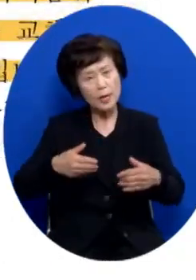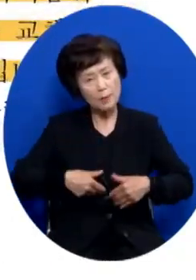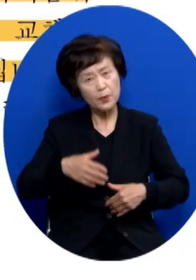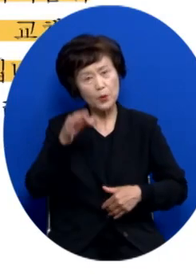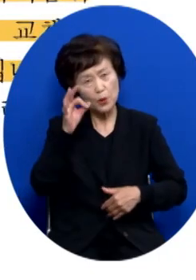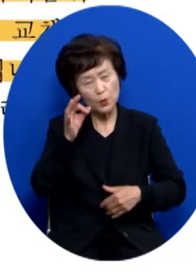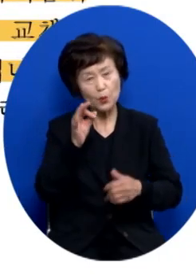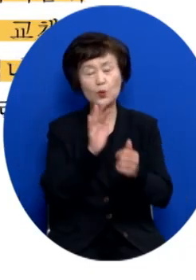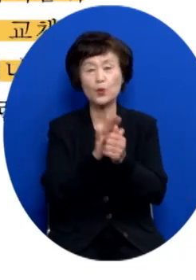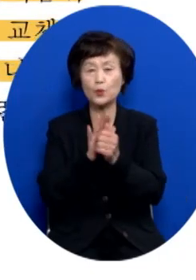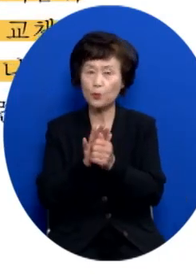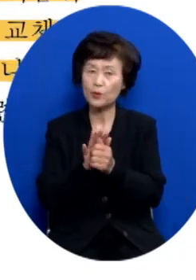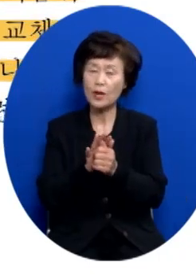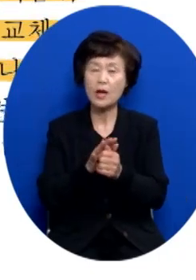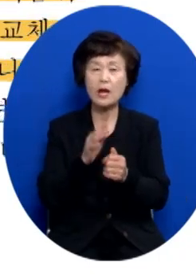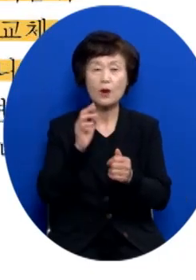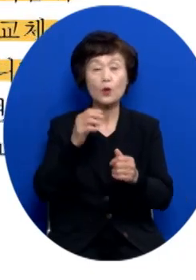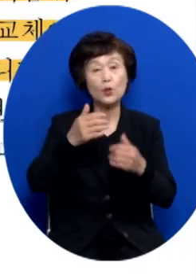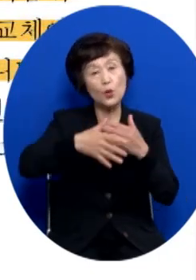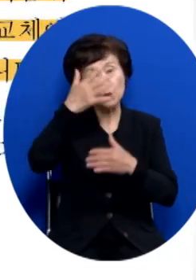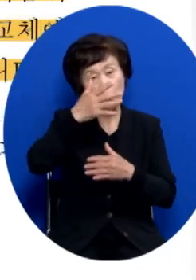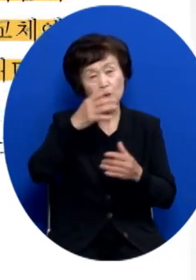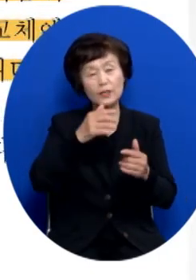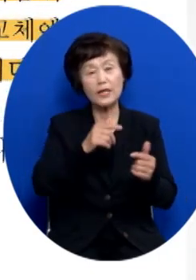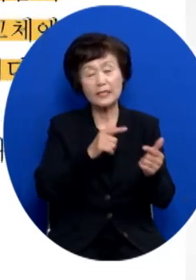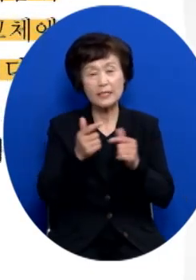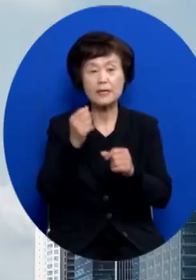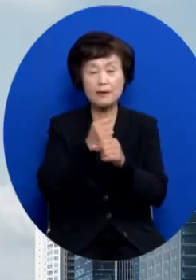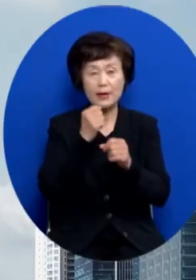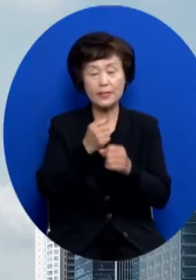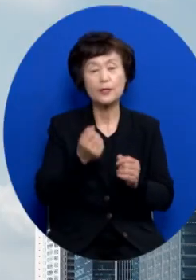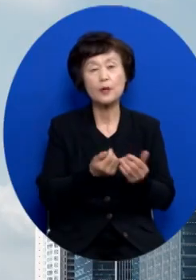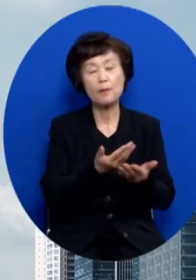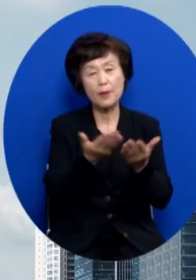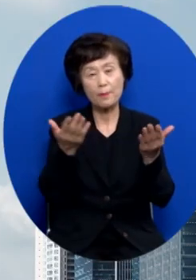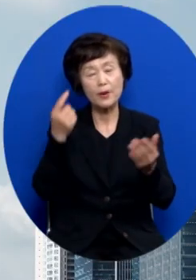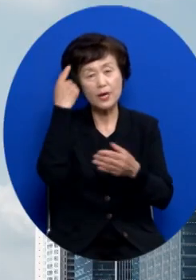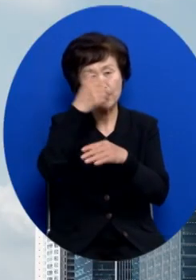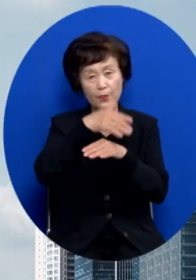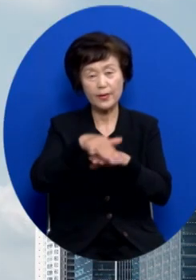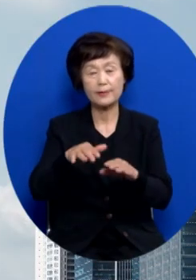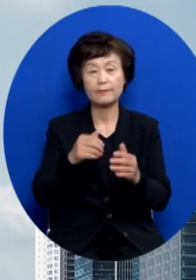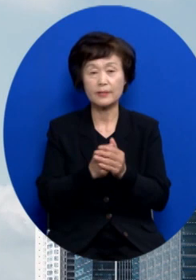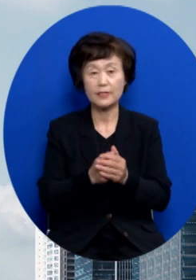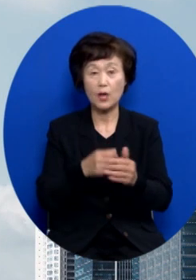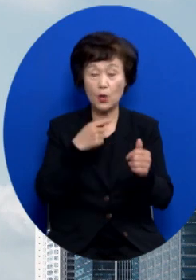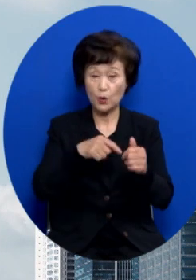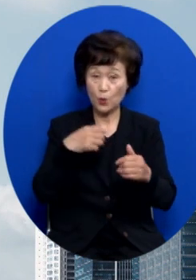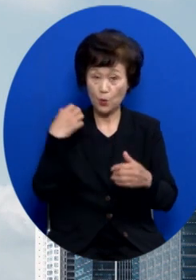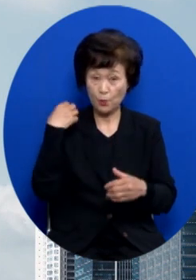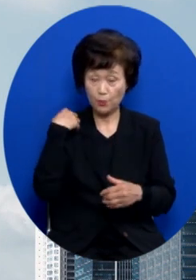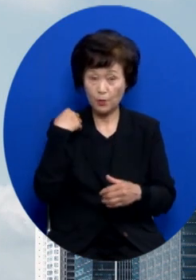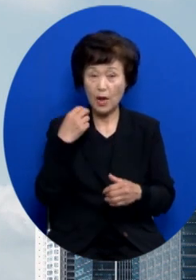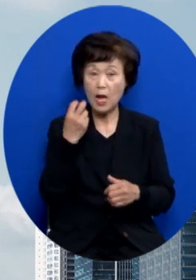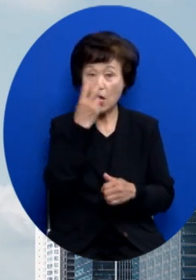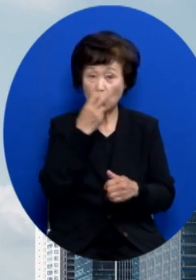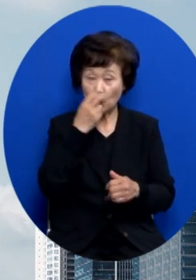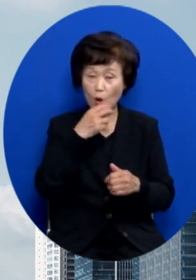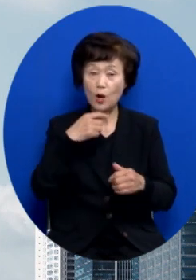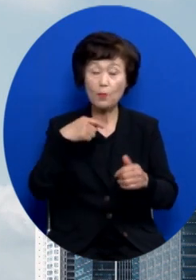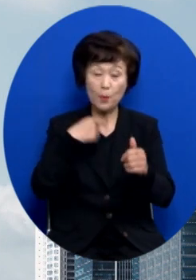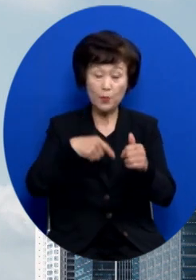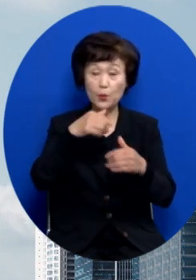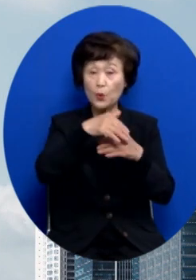마약 단어 사용 금지 동영상을 만들어 배포할 예정입니다. 교육부가 돌봄교실 대기 해소를